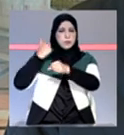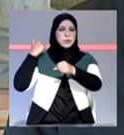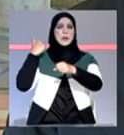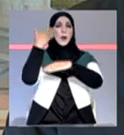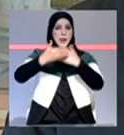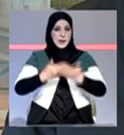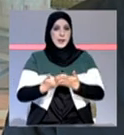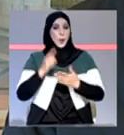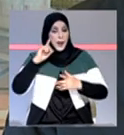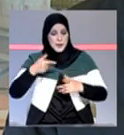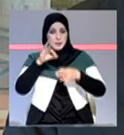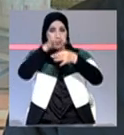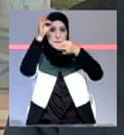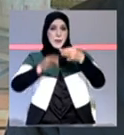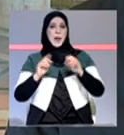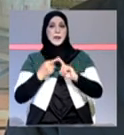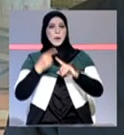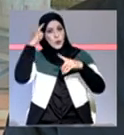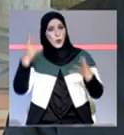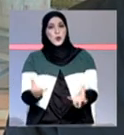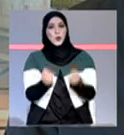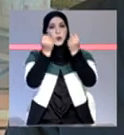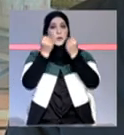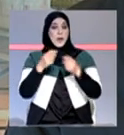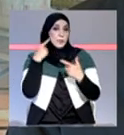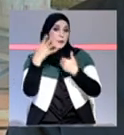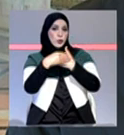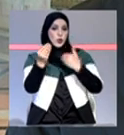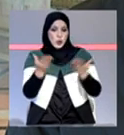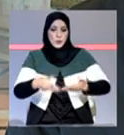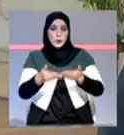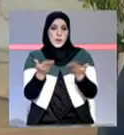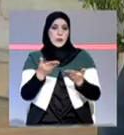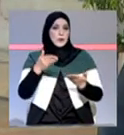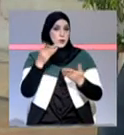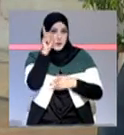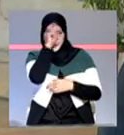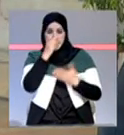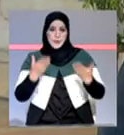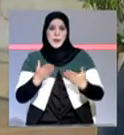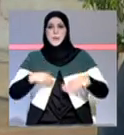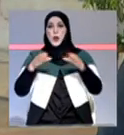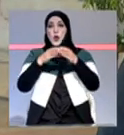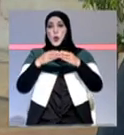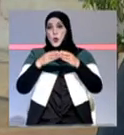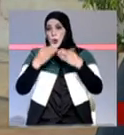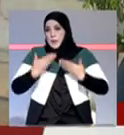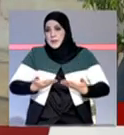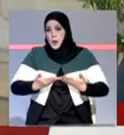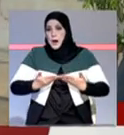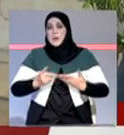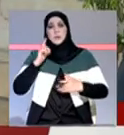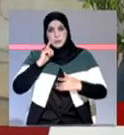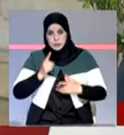لابد من البحث في السبل الكفيله للخروج بالبلاد منها فيه هذه حكومه مدعوه ان تكون